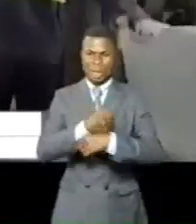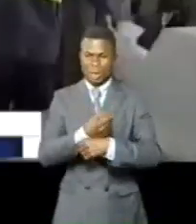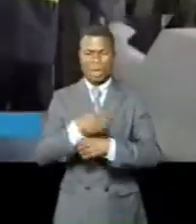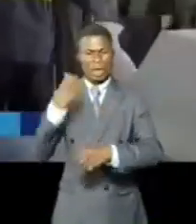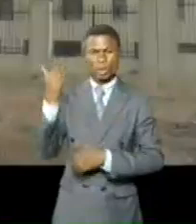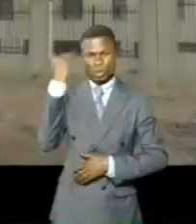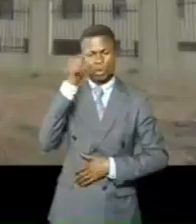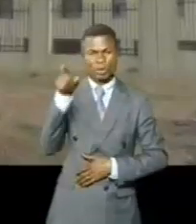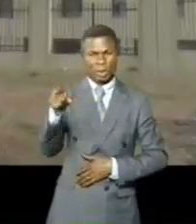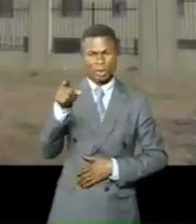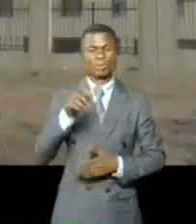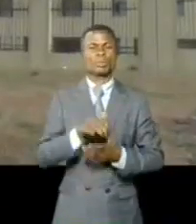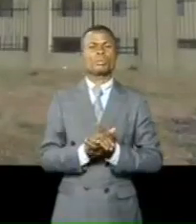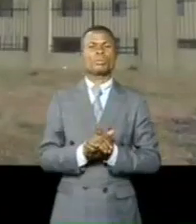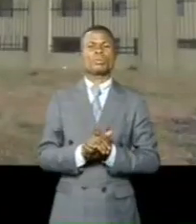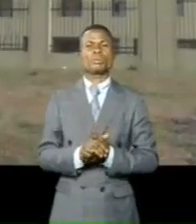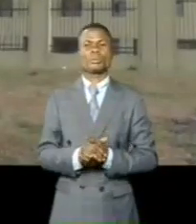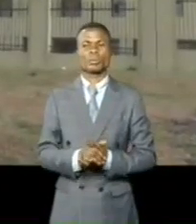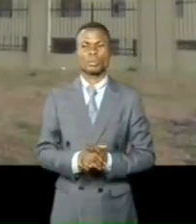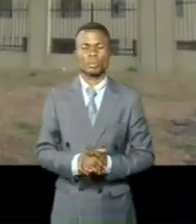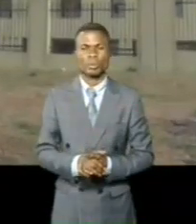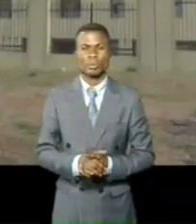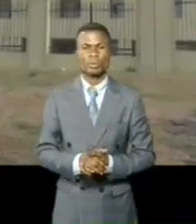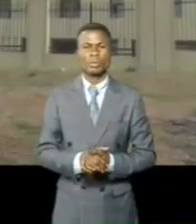les emplois.